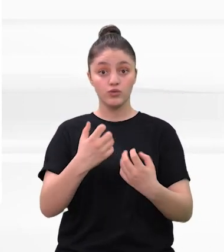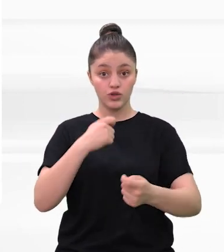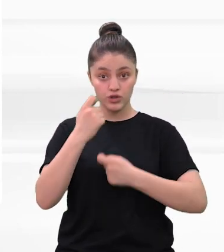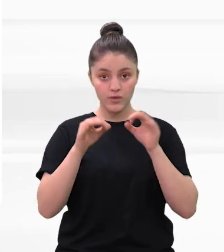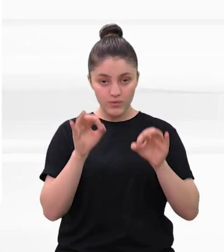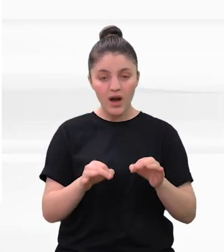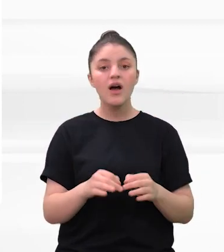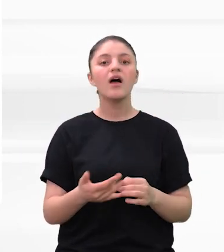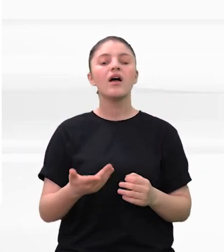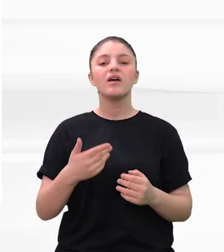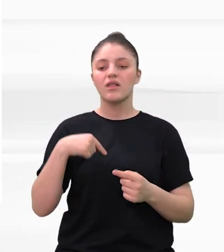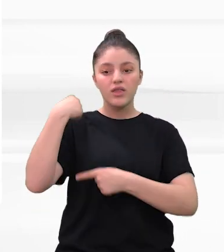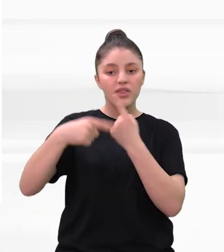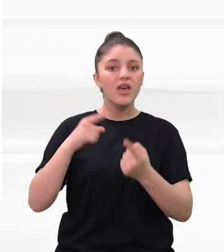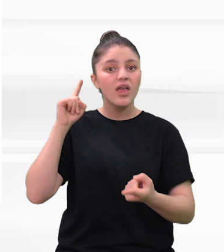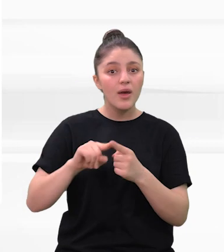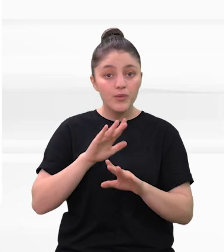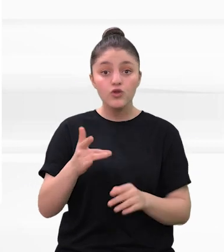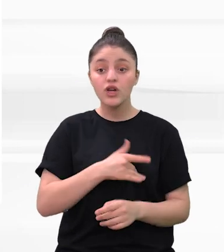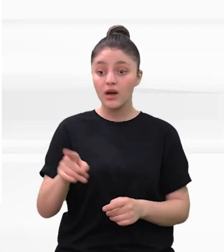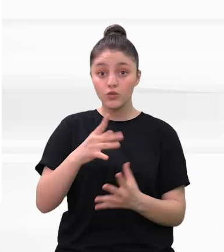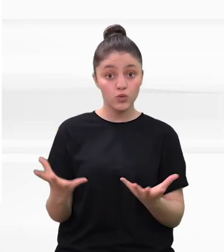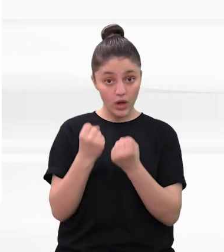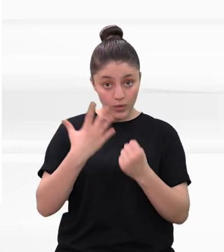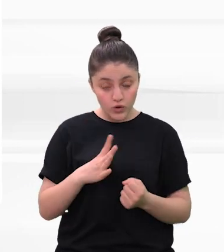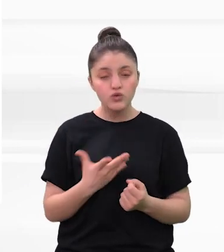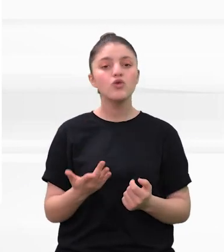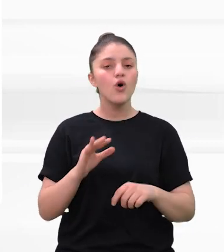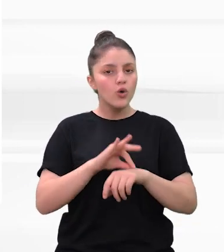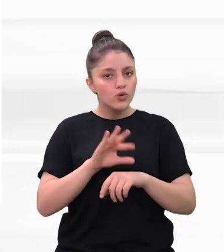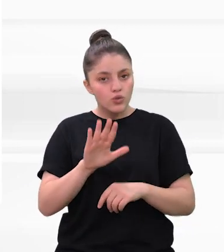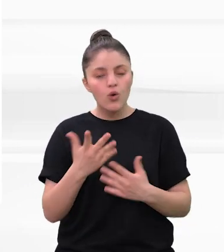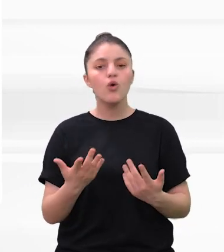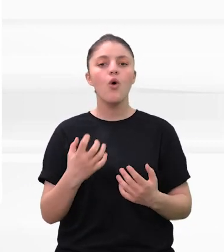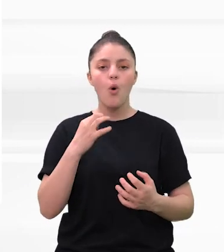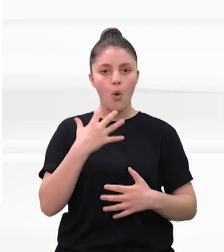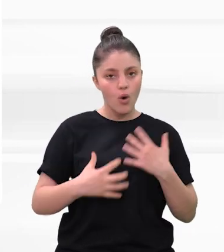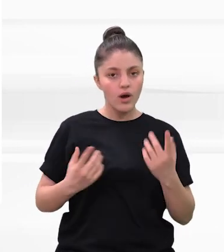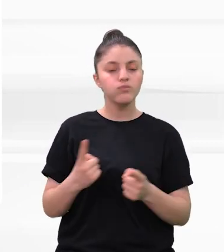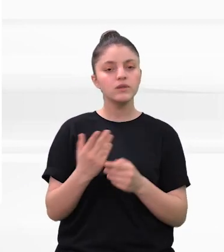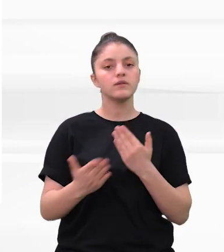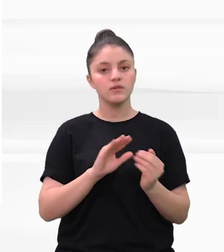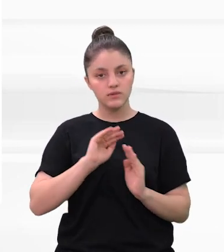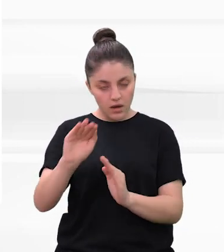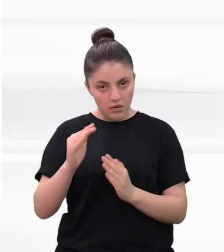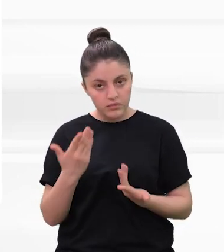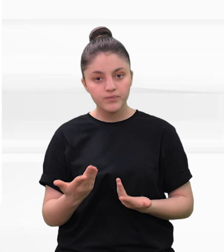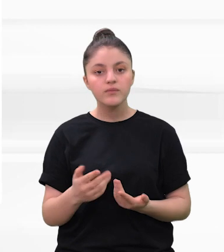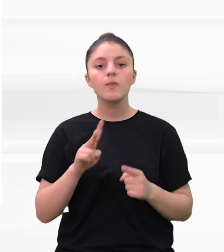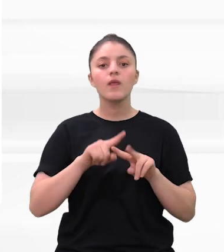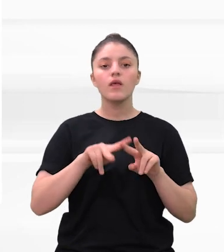soyları tükenmekte olan canlı türleri varlığını sürdürebilme Doku organ nakli bu hastalığın tedavisinde katkıda bulunmuş